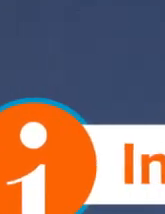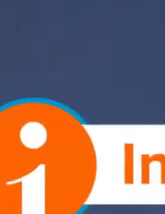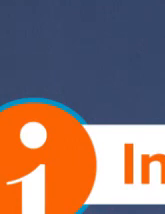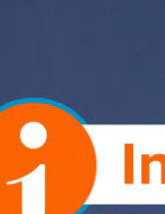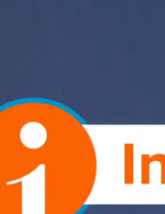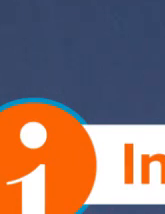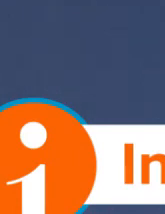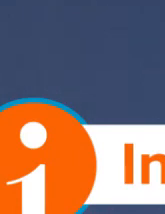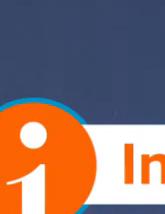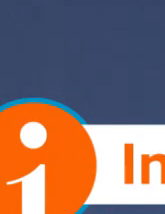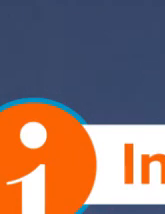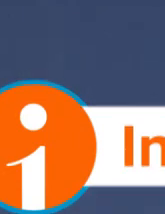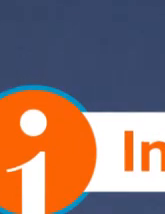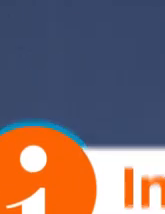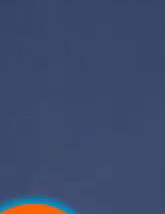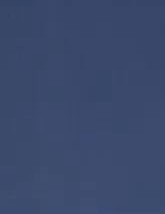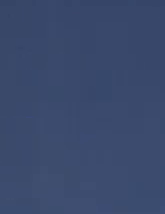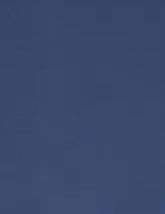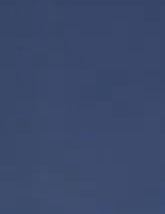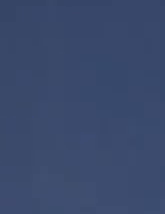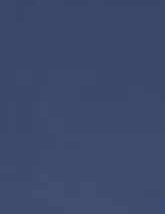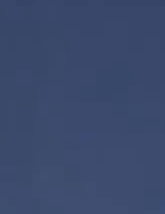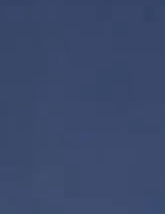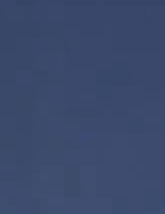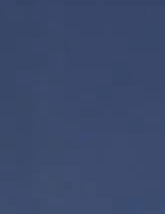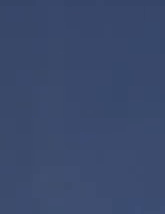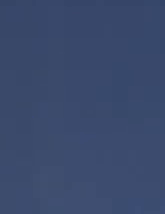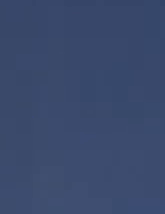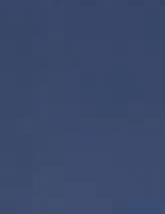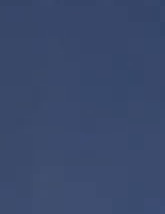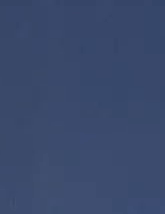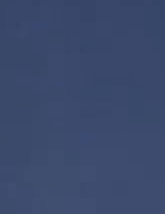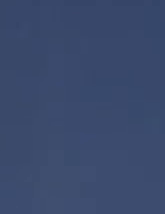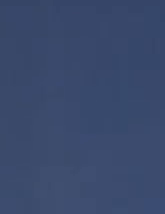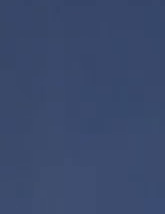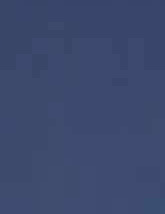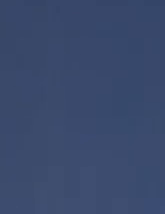жазылыңыздар, пікір білдіріңіздер, лайк басыңыздар. Информ бюро, ақиқатын айтайық.